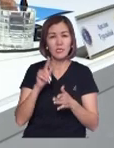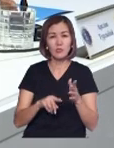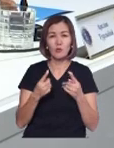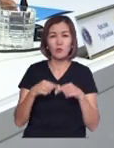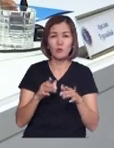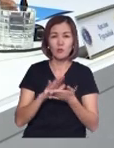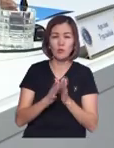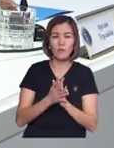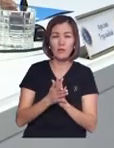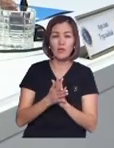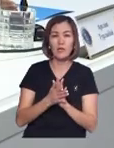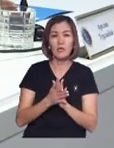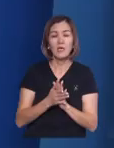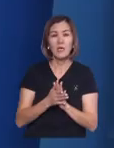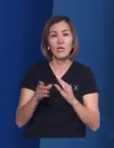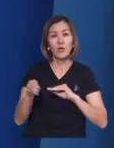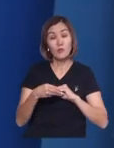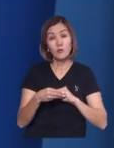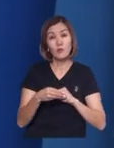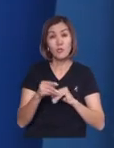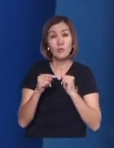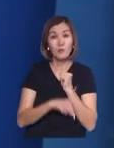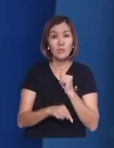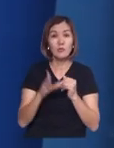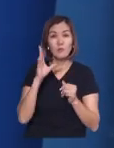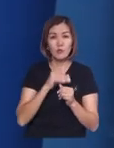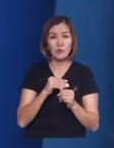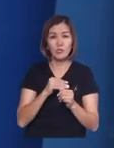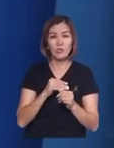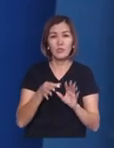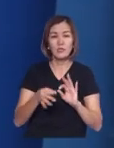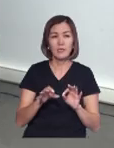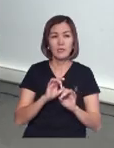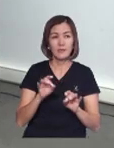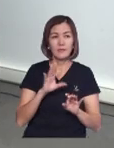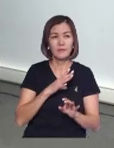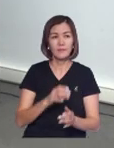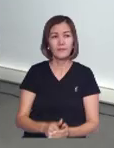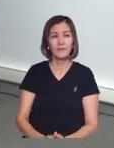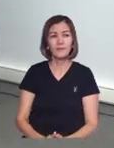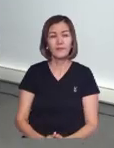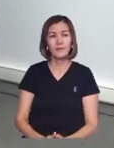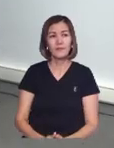создает условия для коррупционных рисков, подытожили встречи участники брифинга.